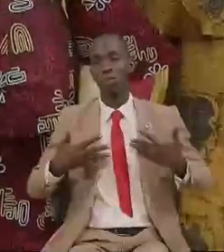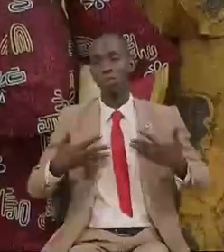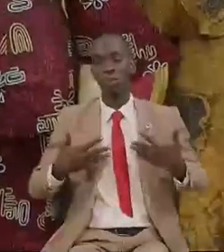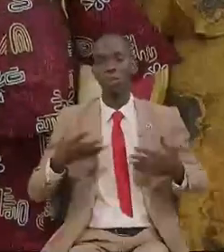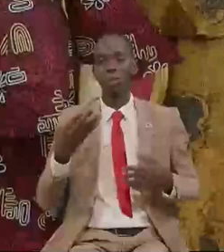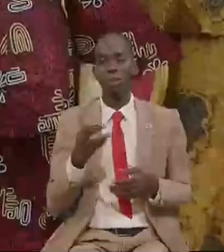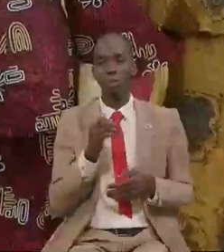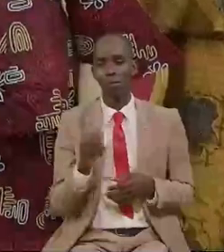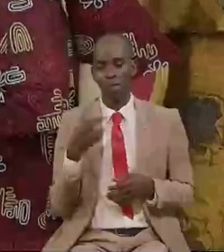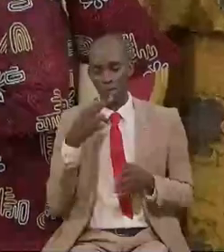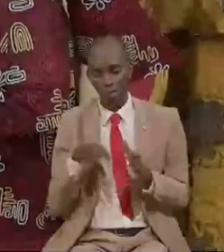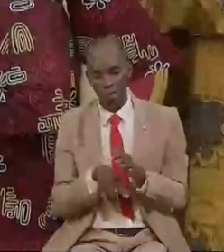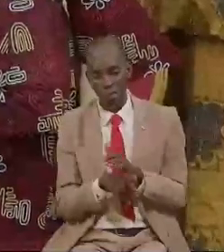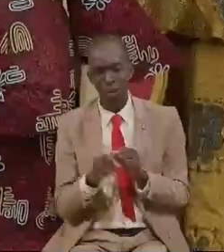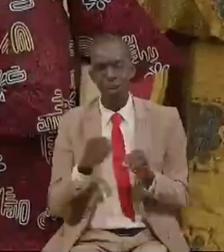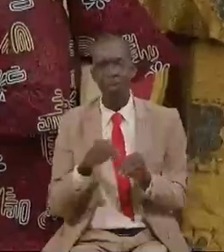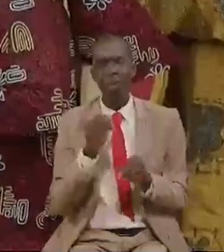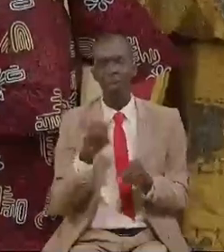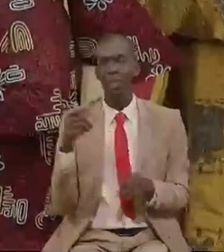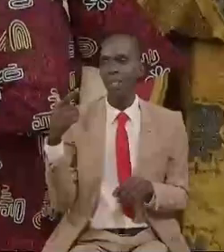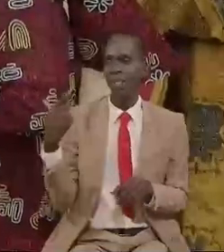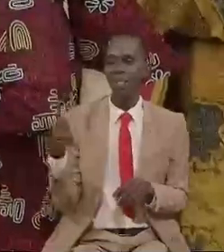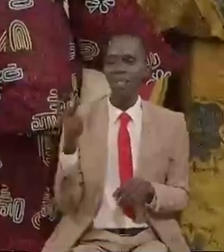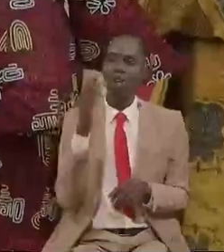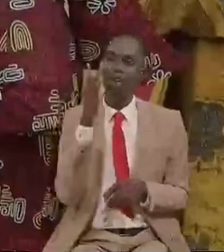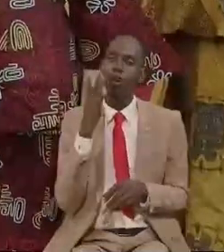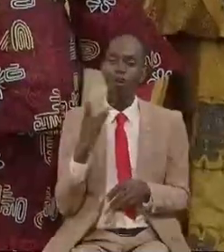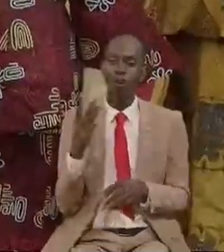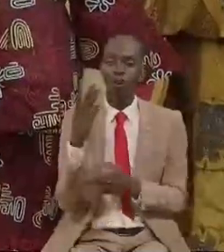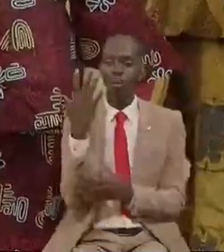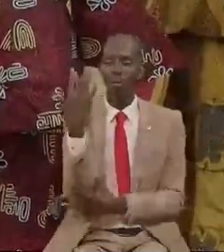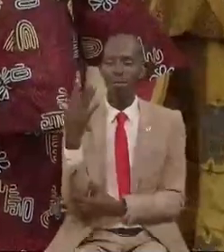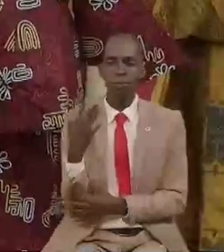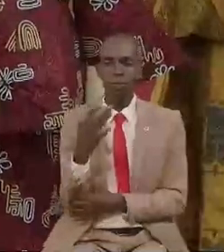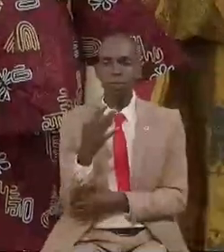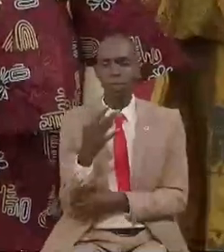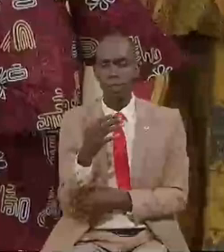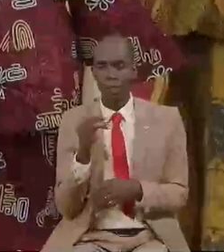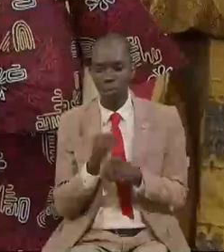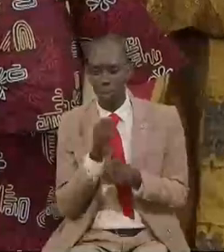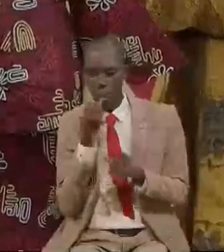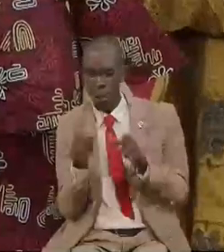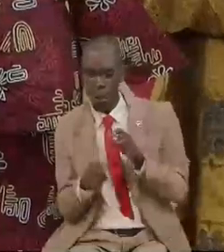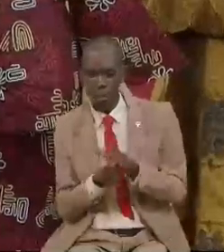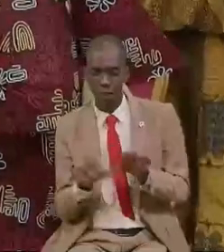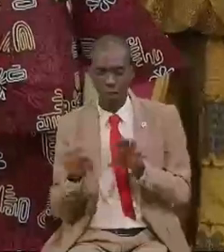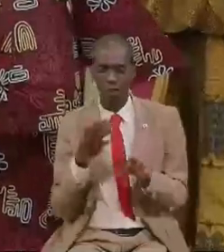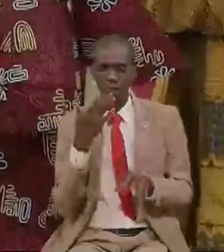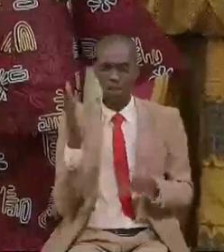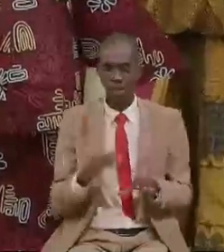du serpent dans les herbes vertes qui faufile en faisant le mal, en le